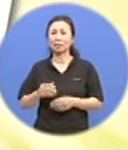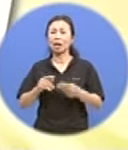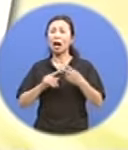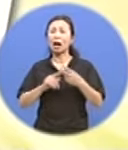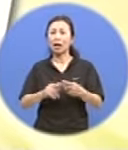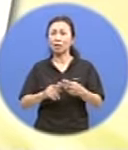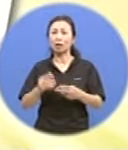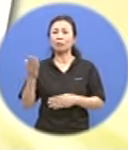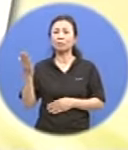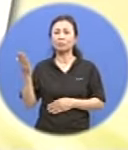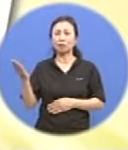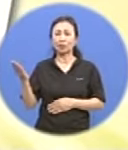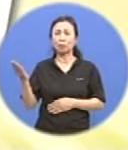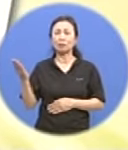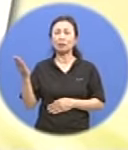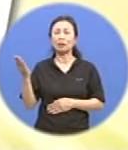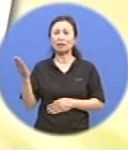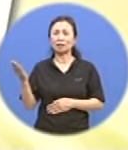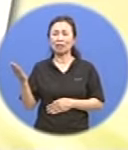番号